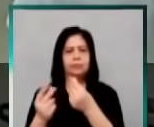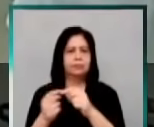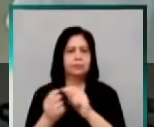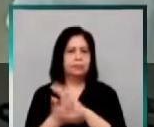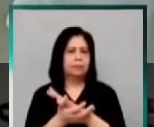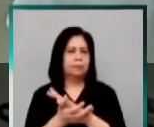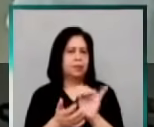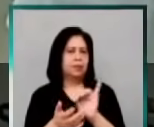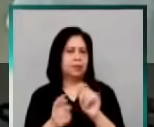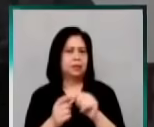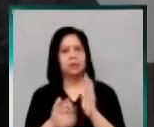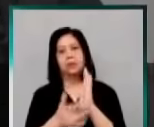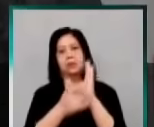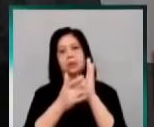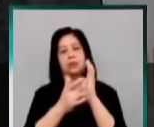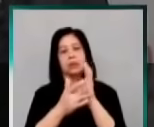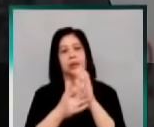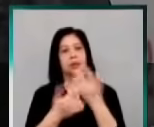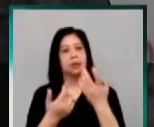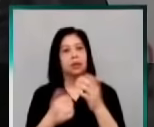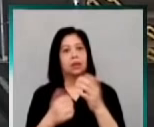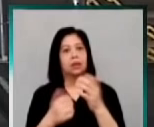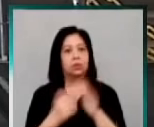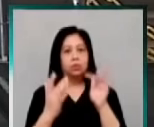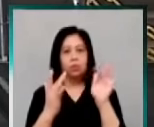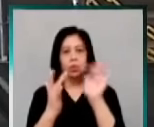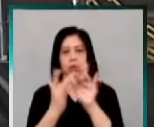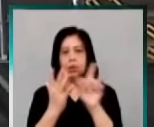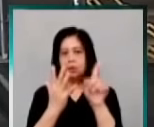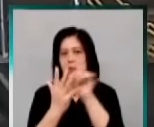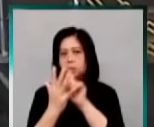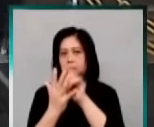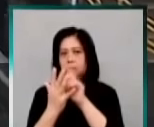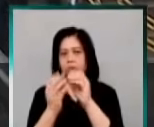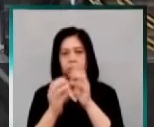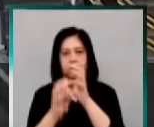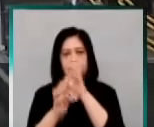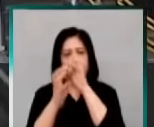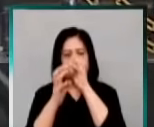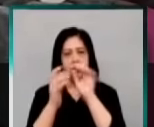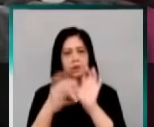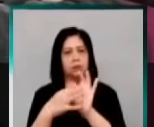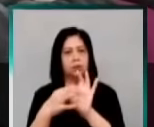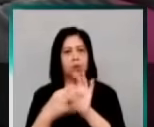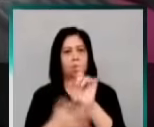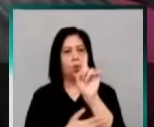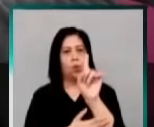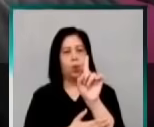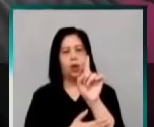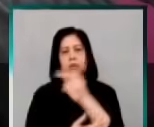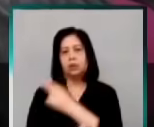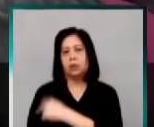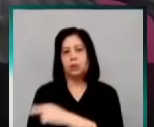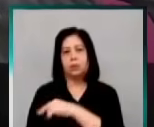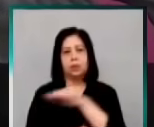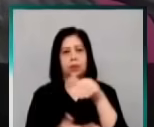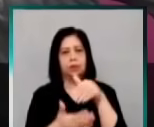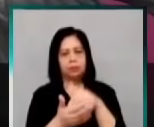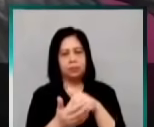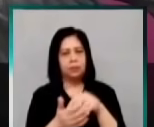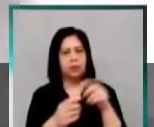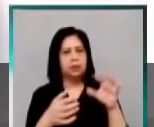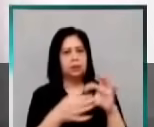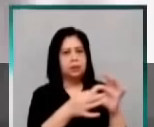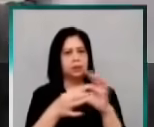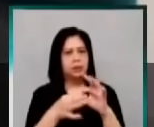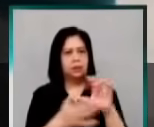digitized and interoperable contact tracing at pinaigting na ugnayan ng One Hospital Command Center sa mga LGU at mga